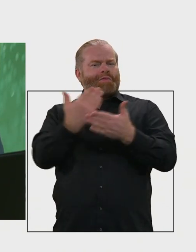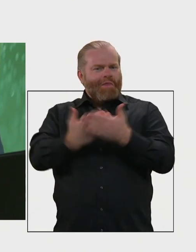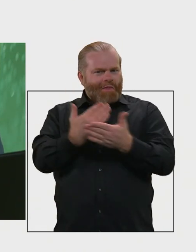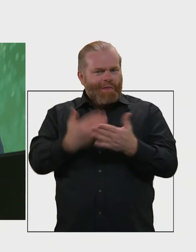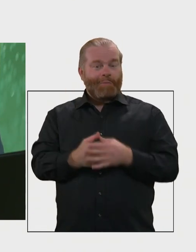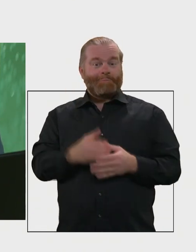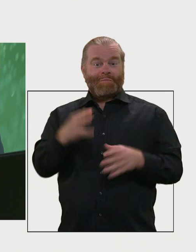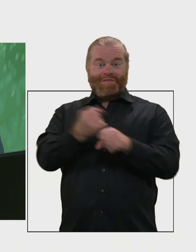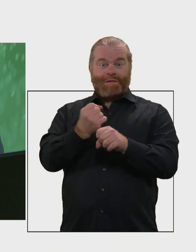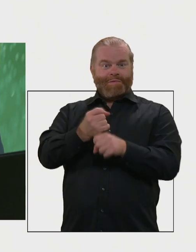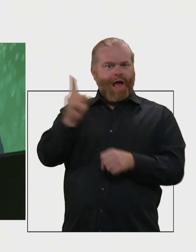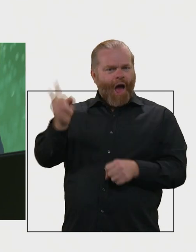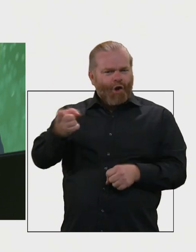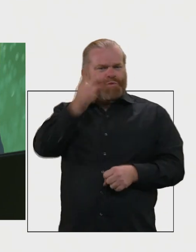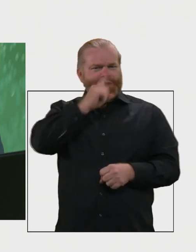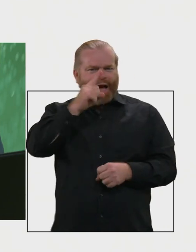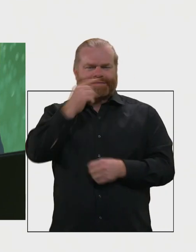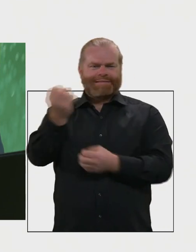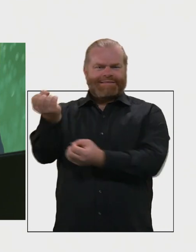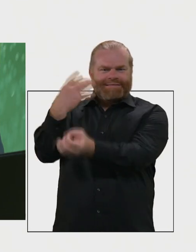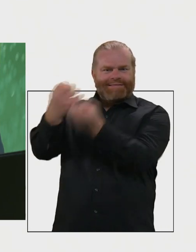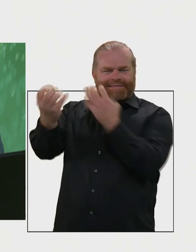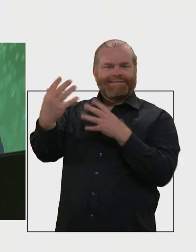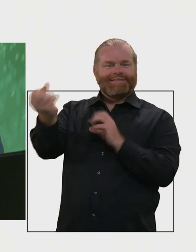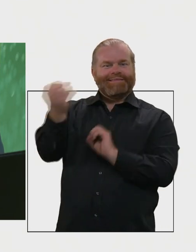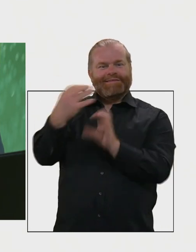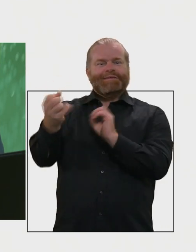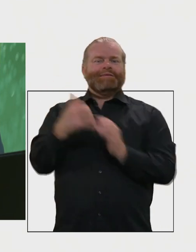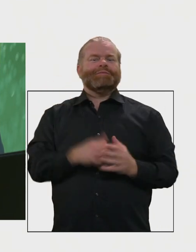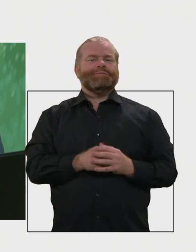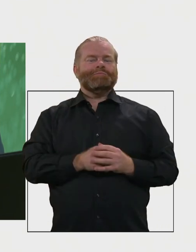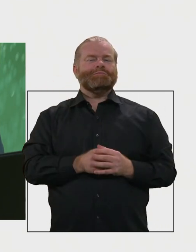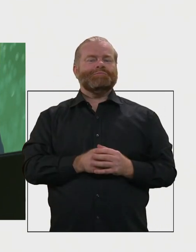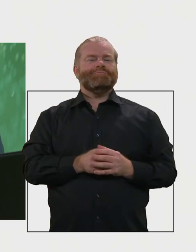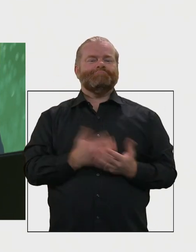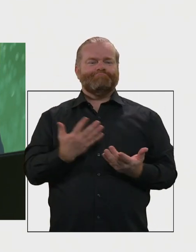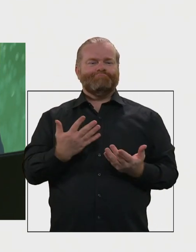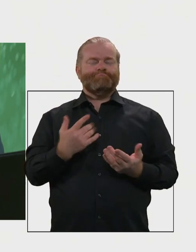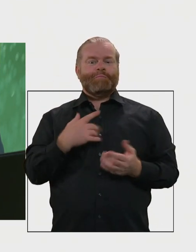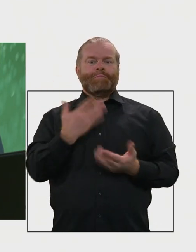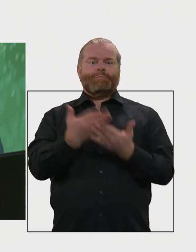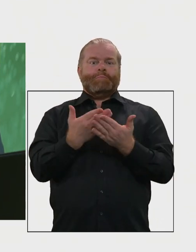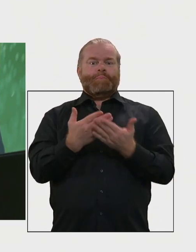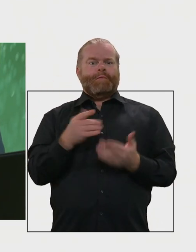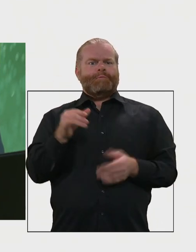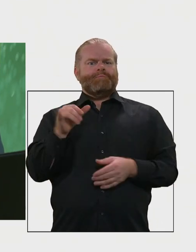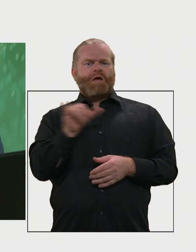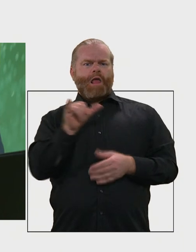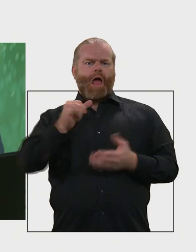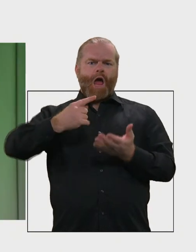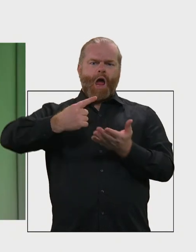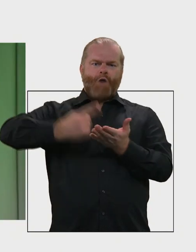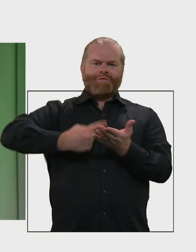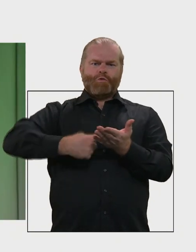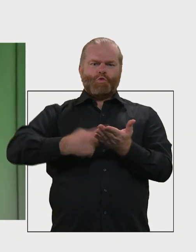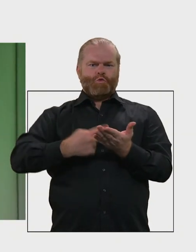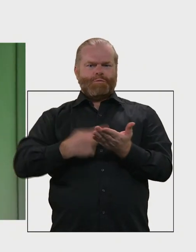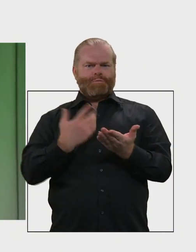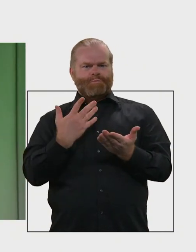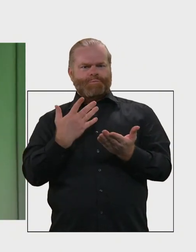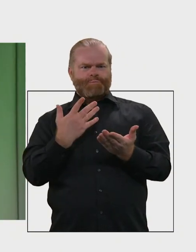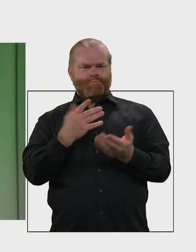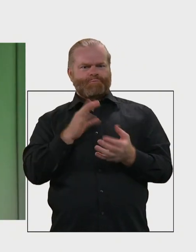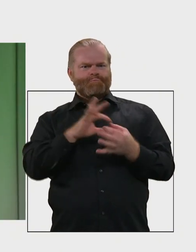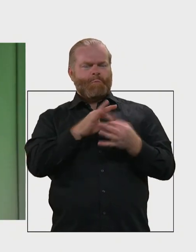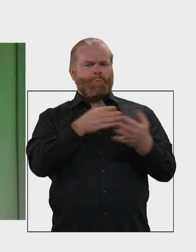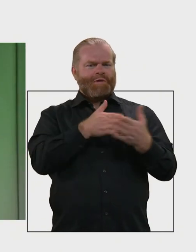haben wir, welche Bedürfnisse als Sehbehinderte und blinde Leserinnen. Mhm. Letzte Frage, letzten beiden Fragen, die gehen, glaube ich, auch ganz schnell. Kann man das Buch kaufen,